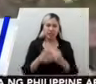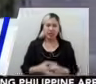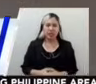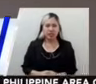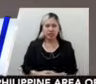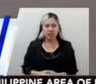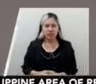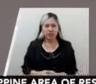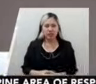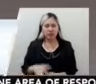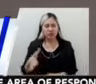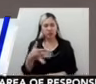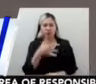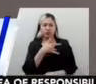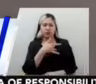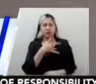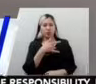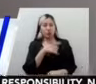biktima.